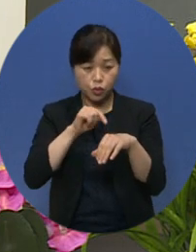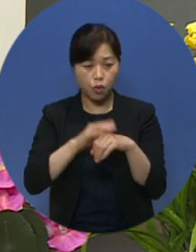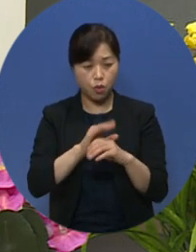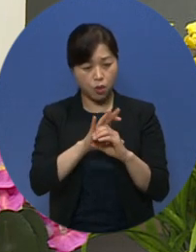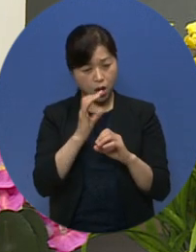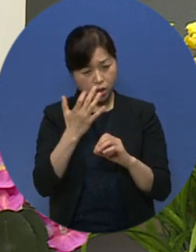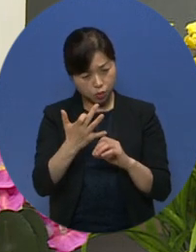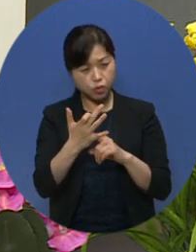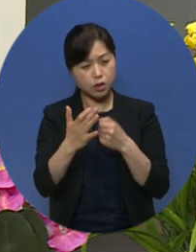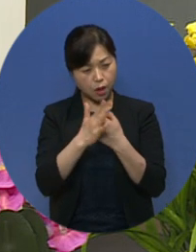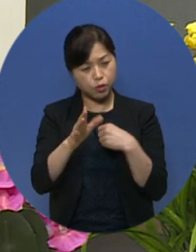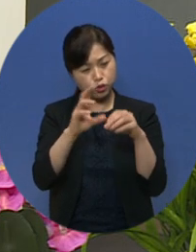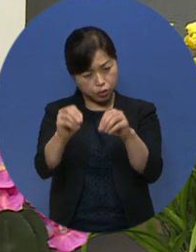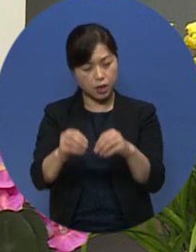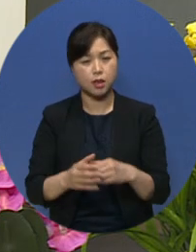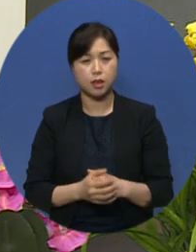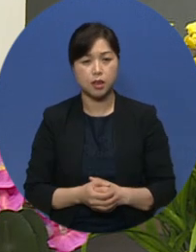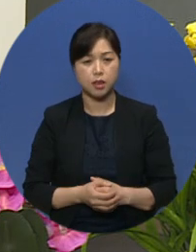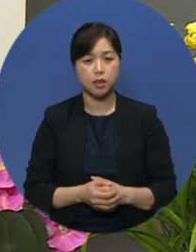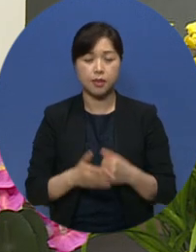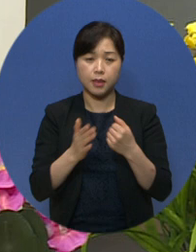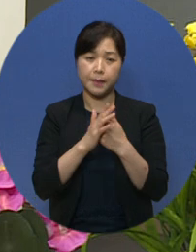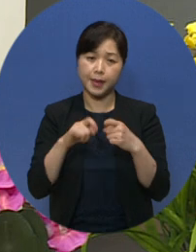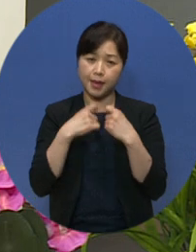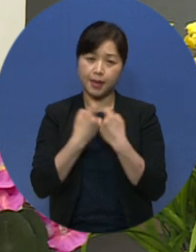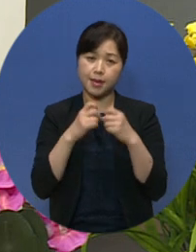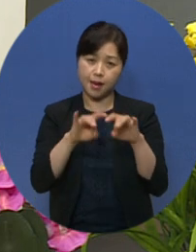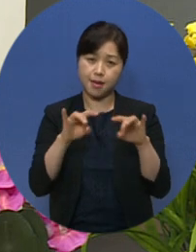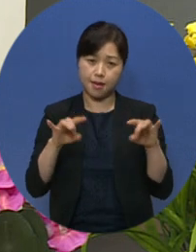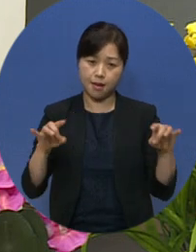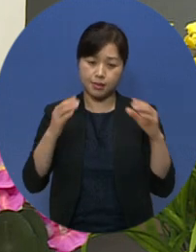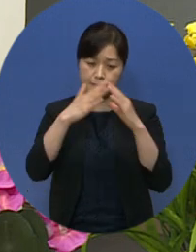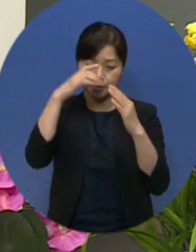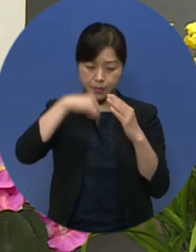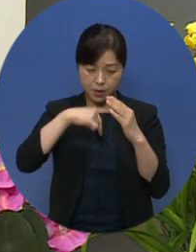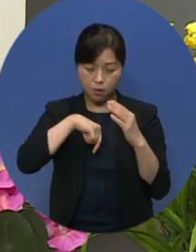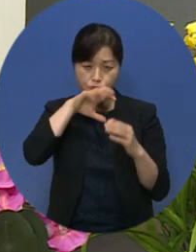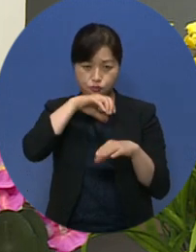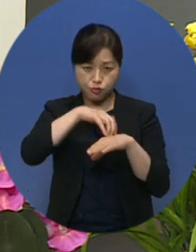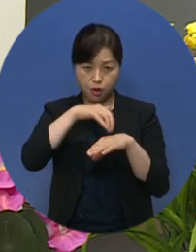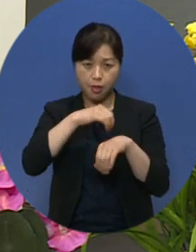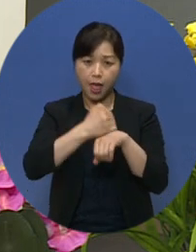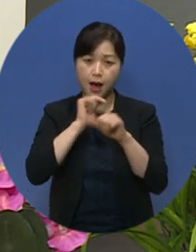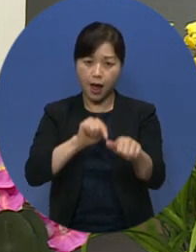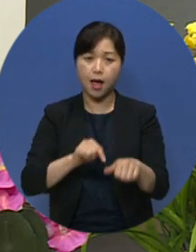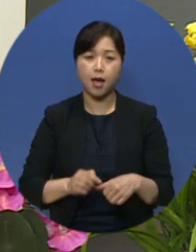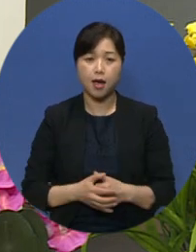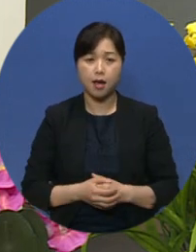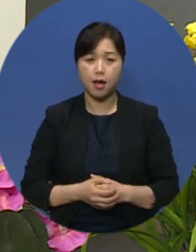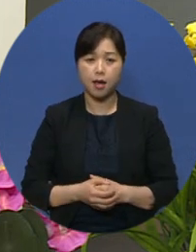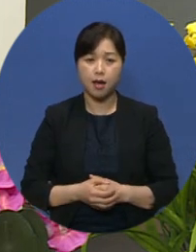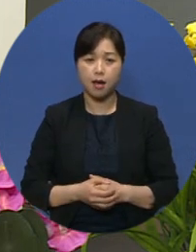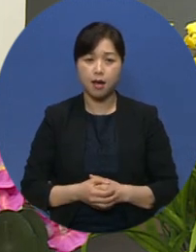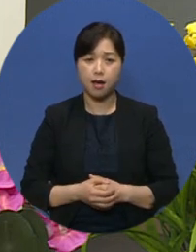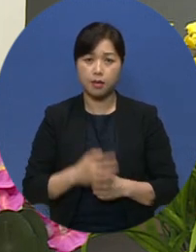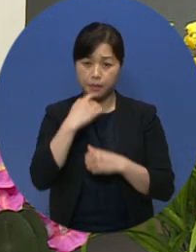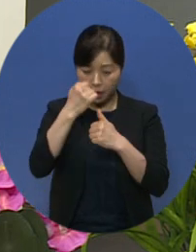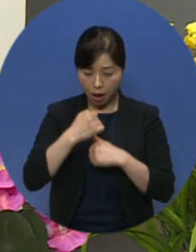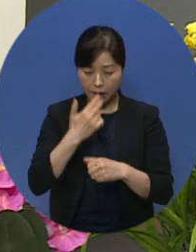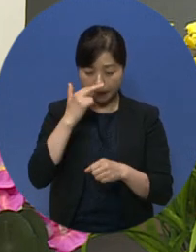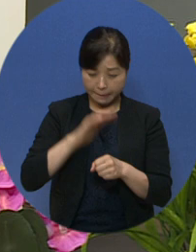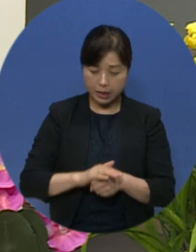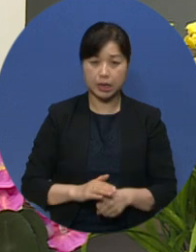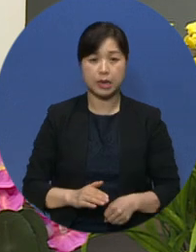돼 그래서 지금 개별적으로 자기 집에서 4 훈련을 해라 4 어 이것도 참 황당한